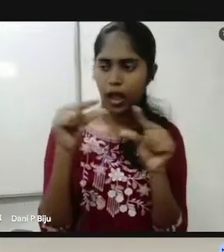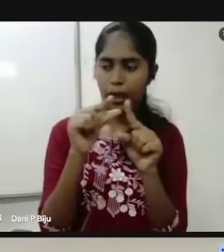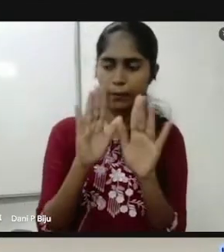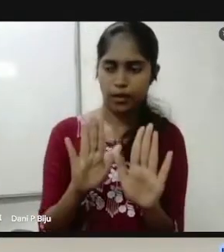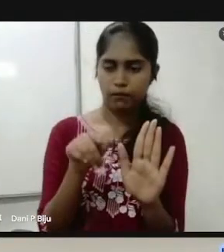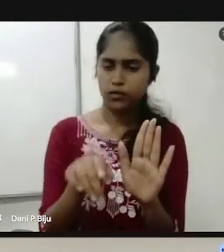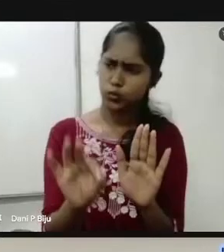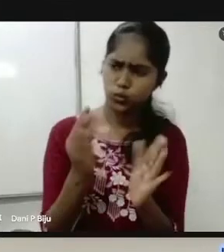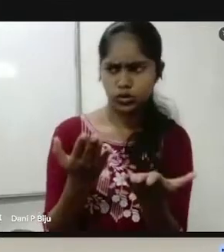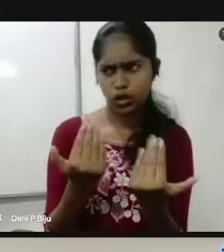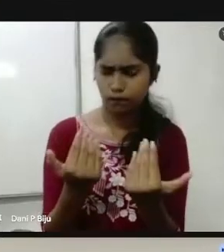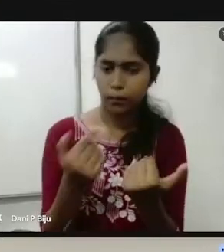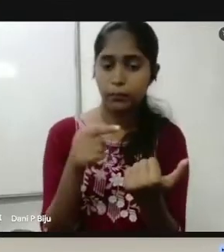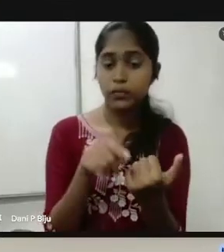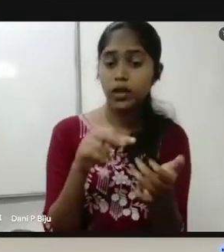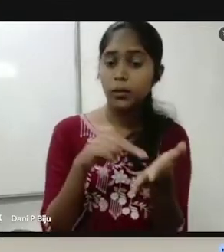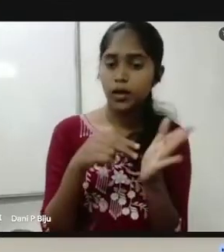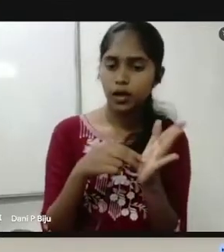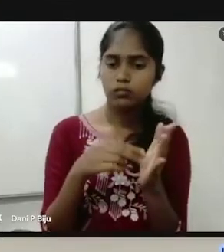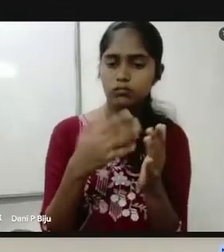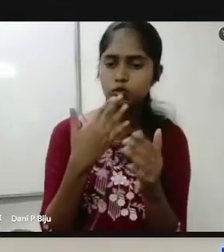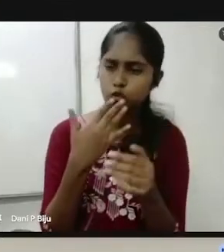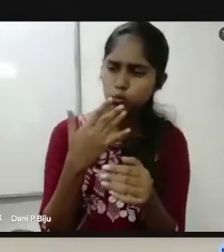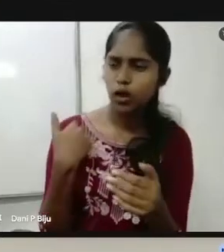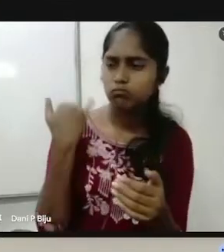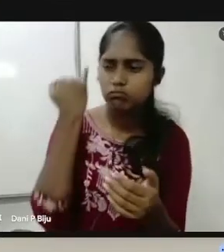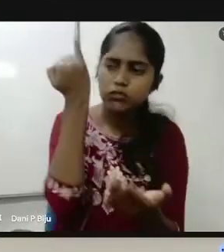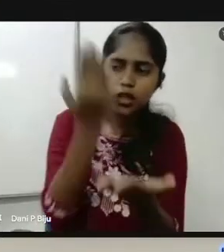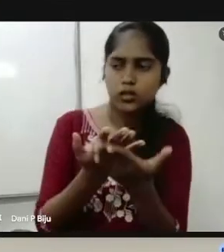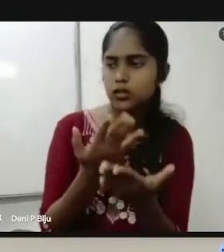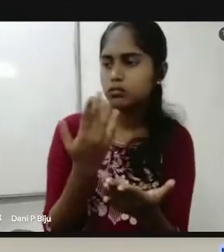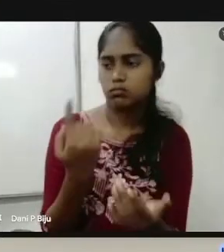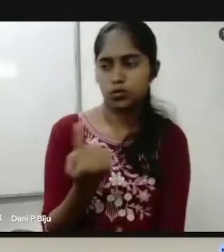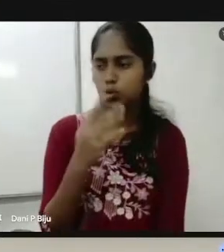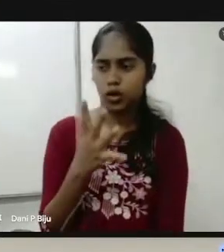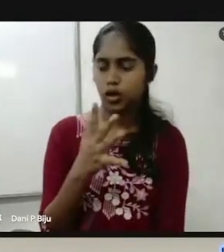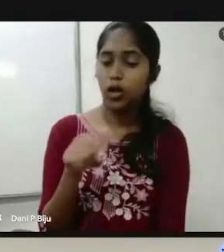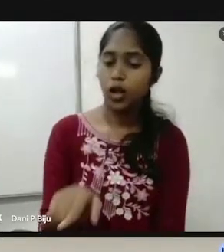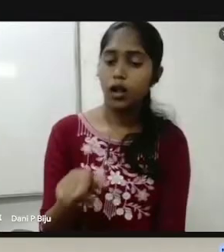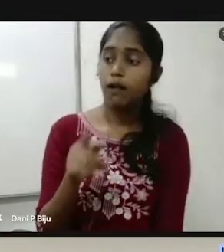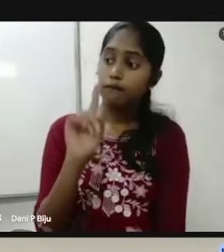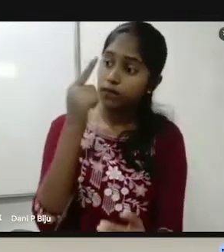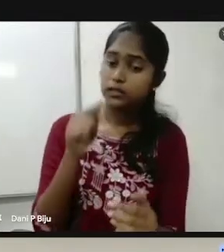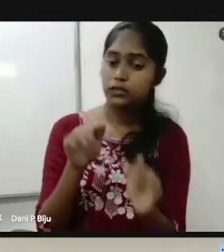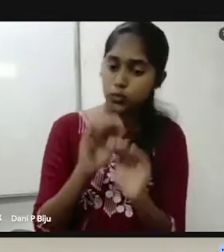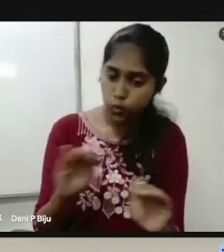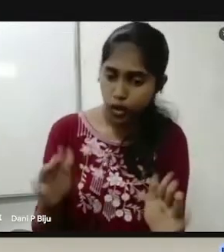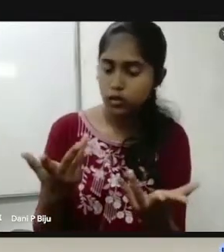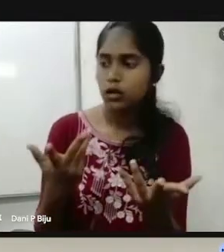പോലെ ഒരാൾക്ക് വെറുതെ അല്ല നമ്മളത് റെക്കമെൻഡ് ചെയ്യുന്നത്. നമ്മളത് നോക്കിയിട്ടാണ് അവർക്കത് യൂസ്ഫുൾ ആണോ എന്ന്